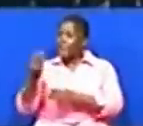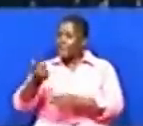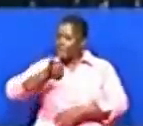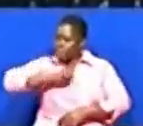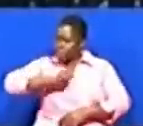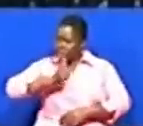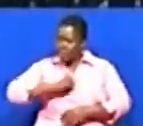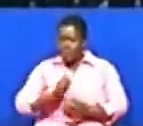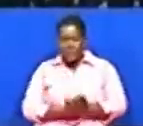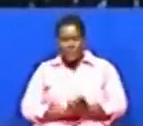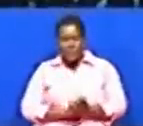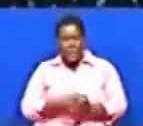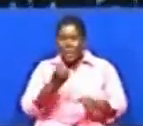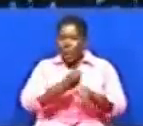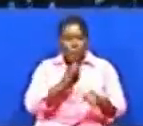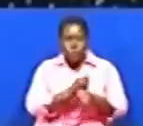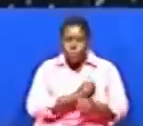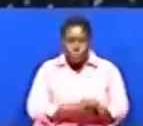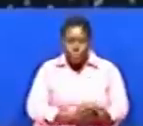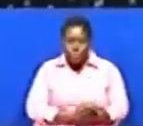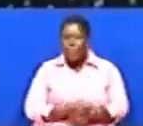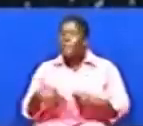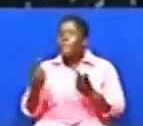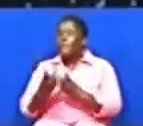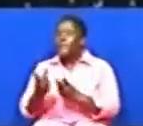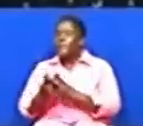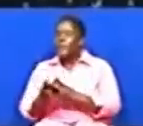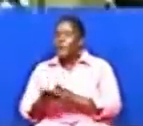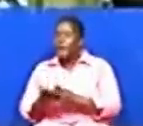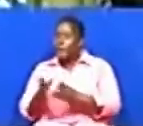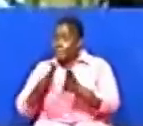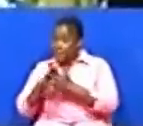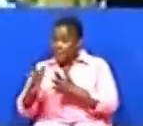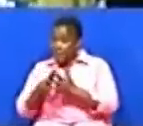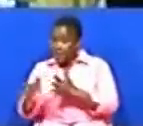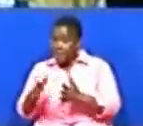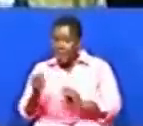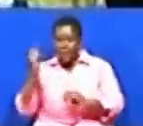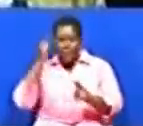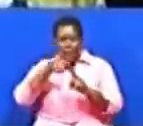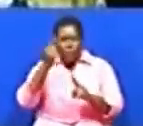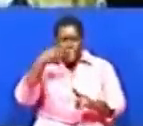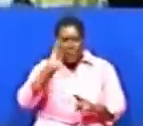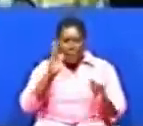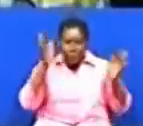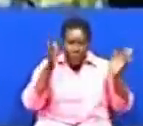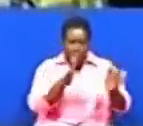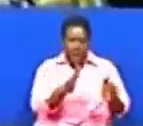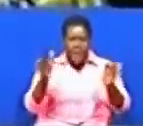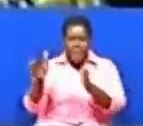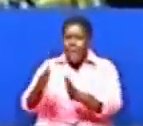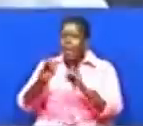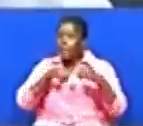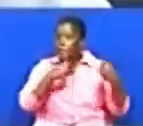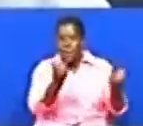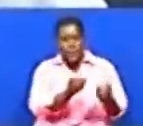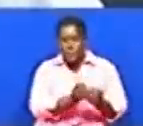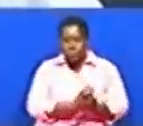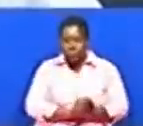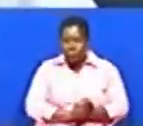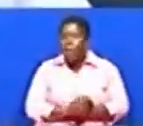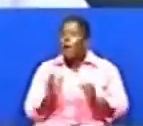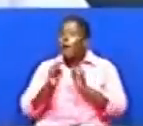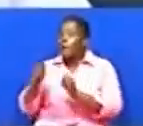wa taasisi hizo. Aidha, waziri amebainisha nia ya serikali sio kuzibana taasisi hizo, ila